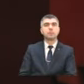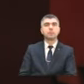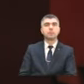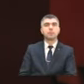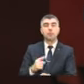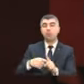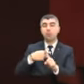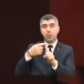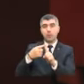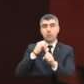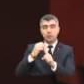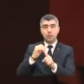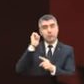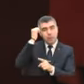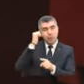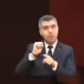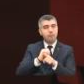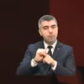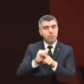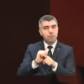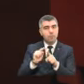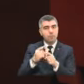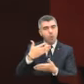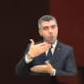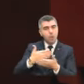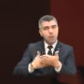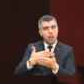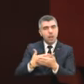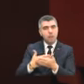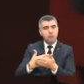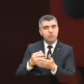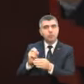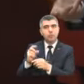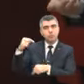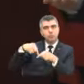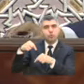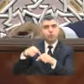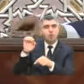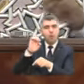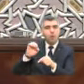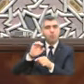هذا ملائمة، تكوين، تعاقد، الناس ديال الأجانب ديالنا يجيو يلقاو. انتهى